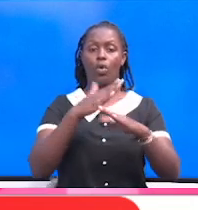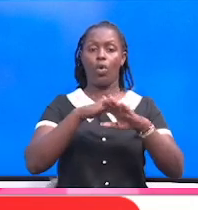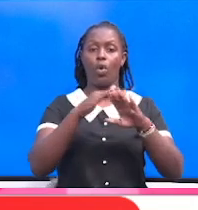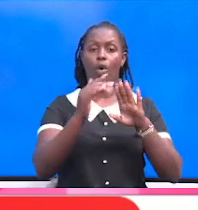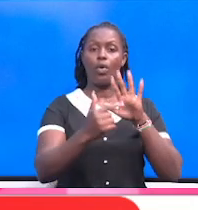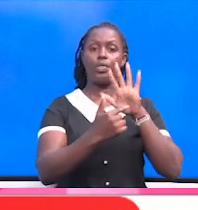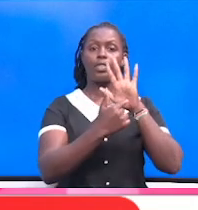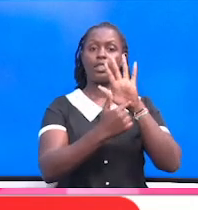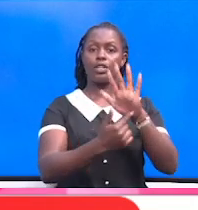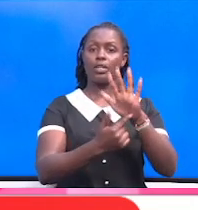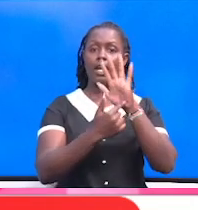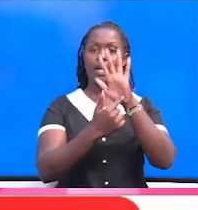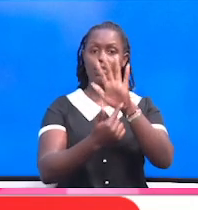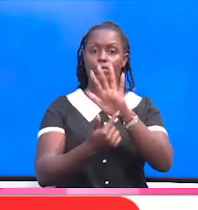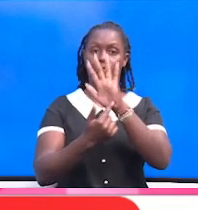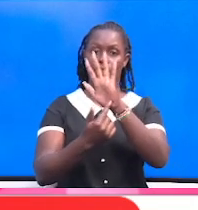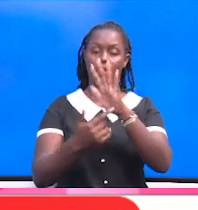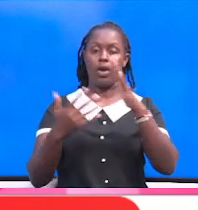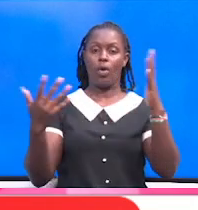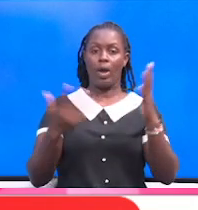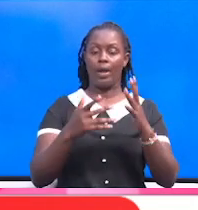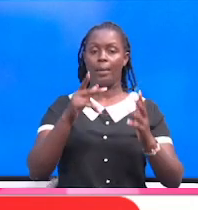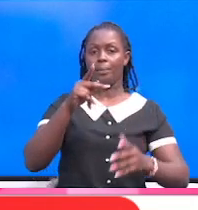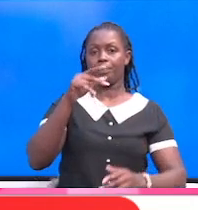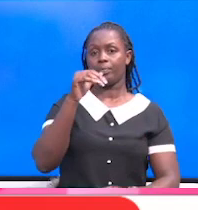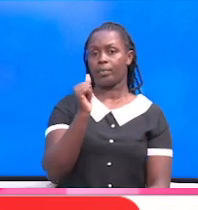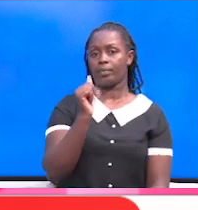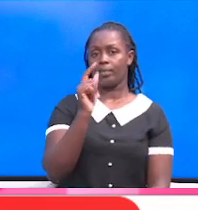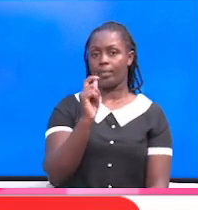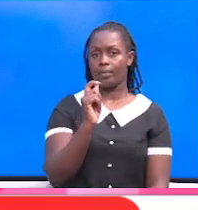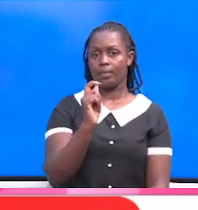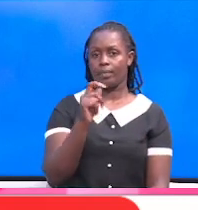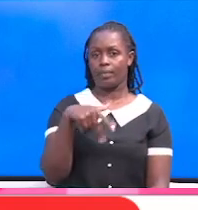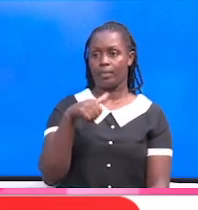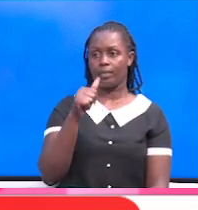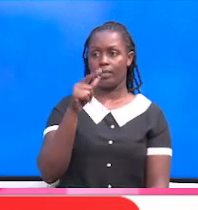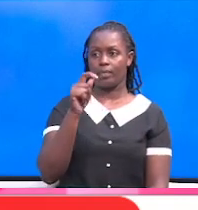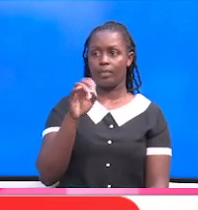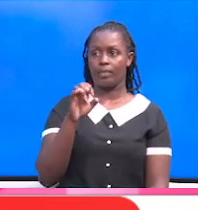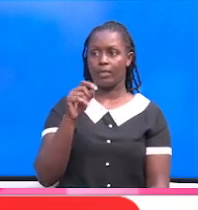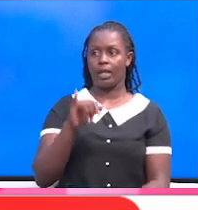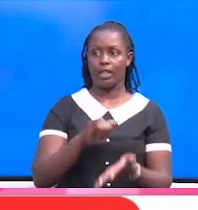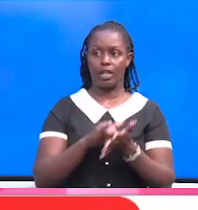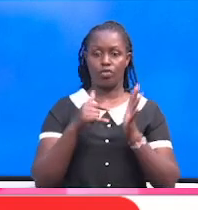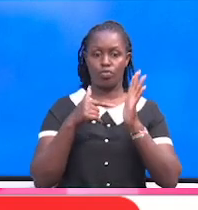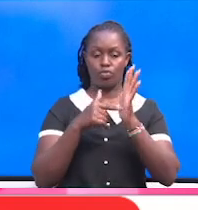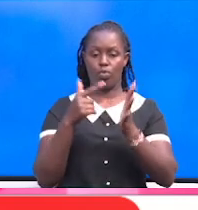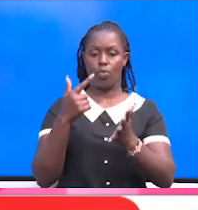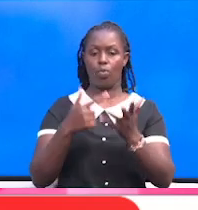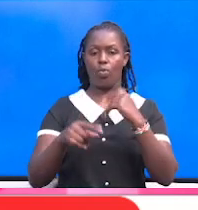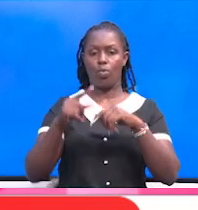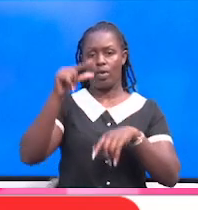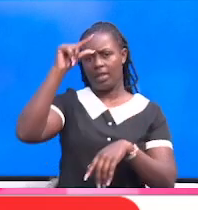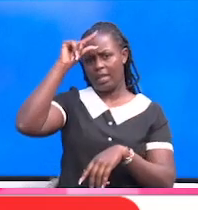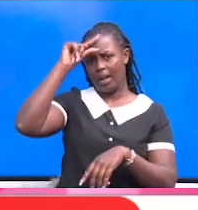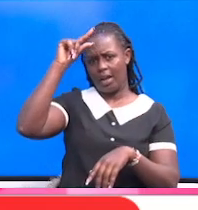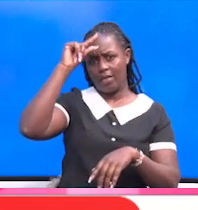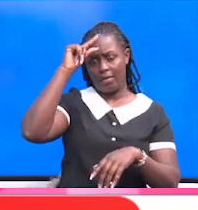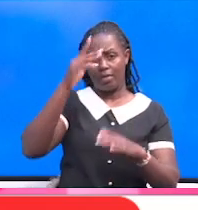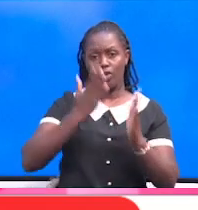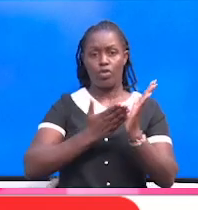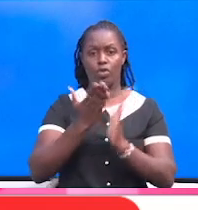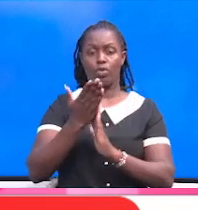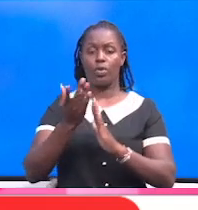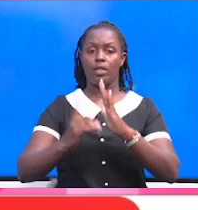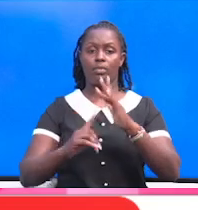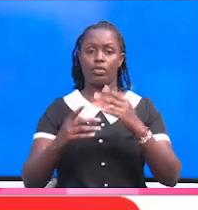wa katika huko Kiricho yanaoonyesha hatua ambazo serikali za afya zimepiga. Mwanahabari